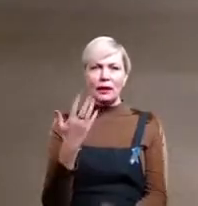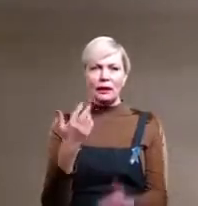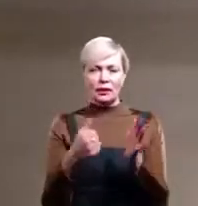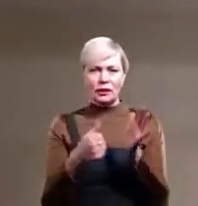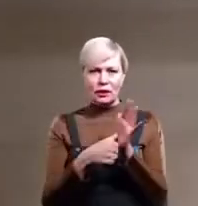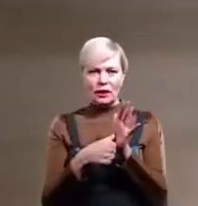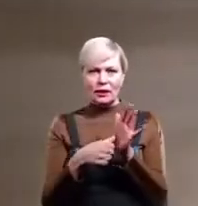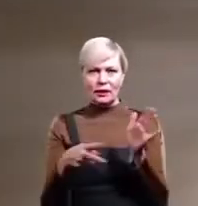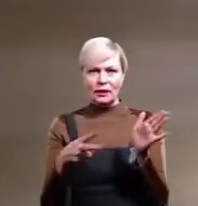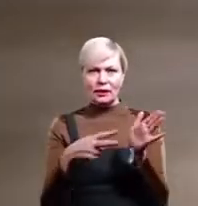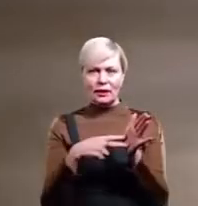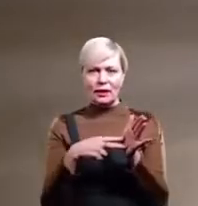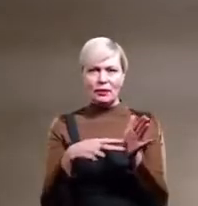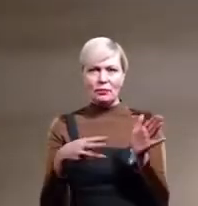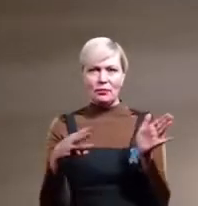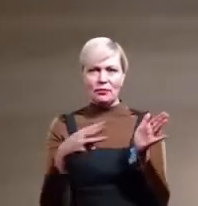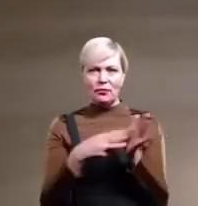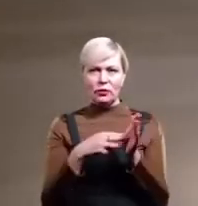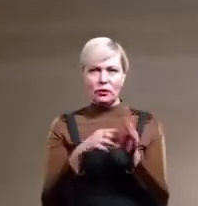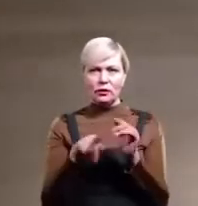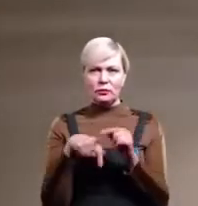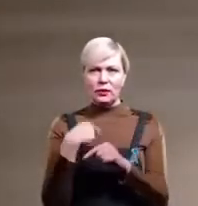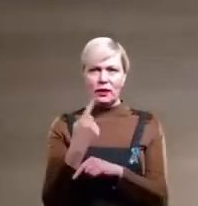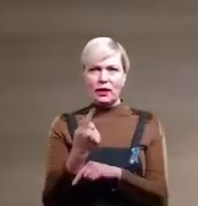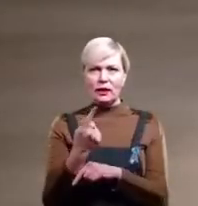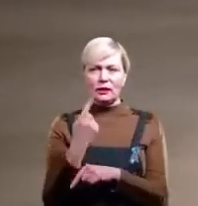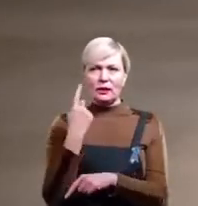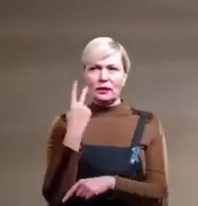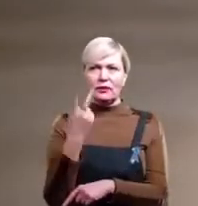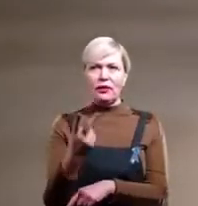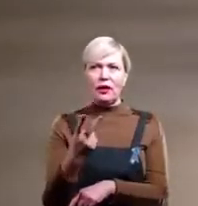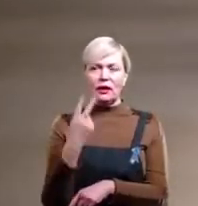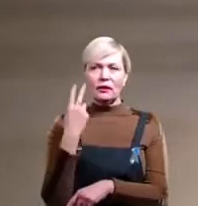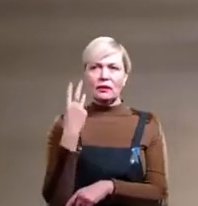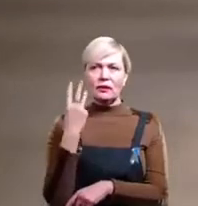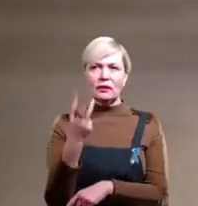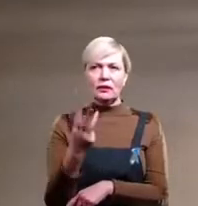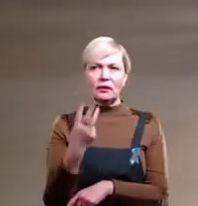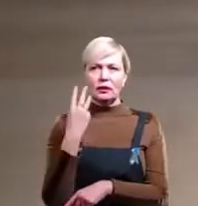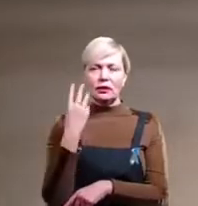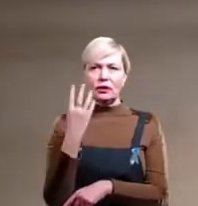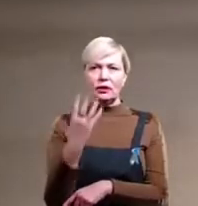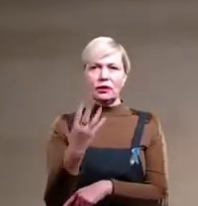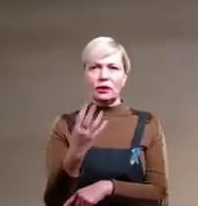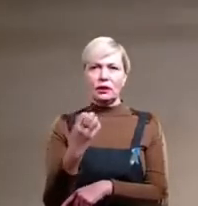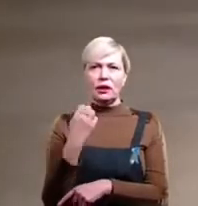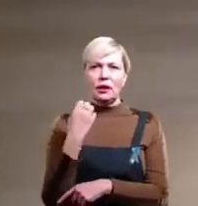пять, шесть, семь, восемь. И раз, два, три,